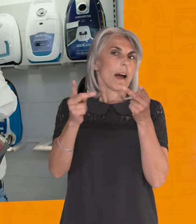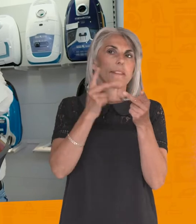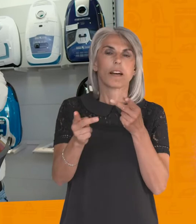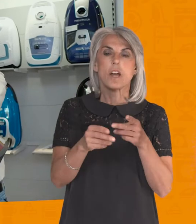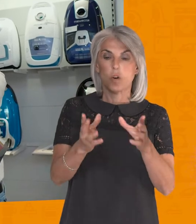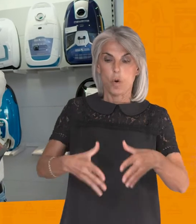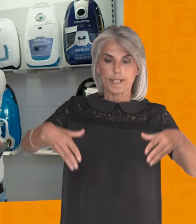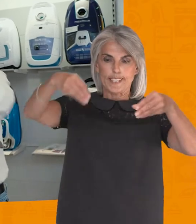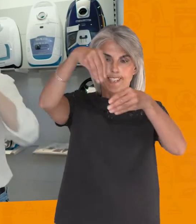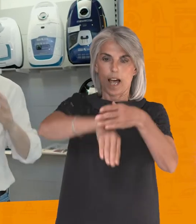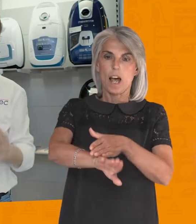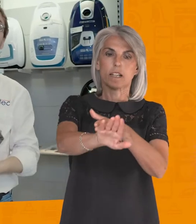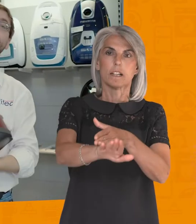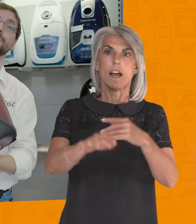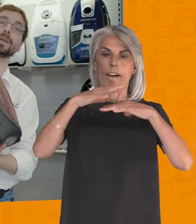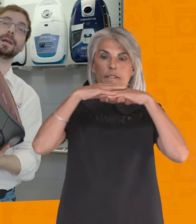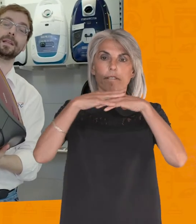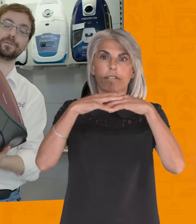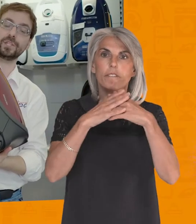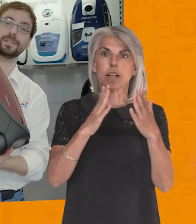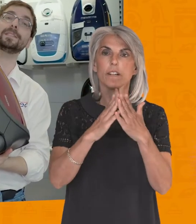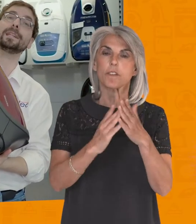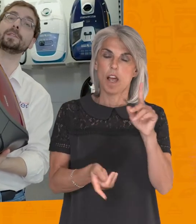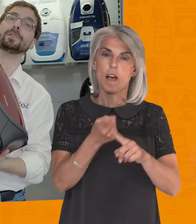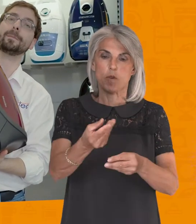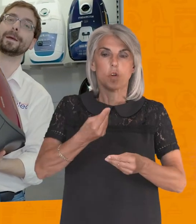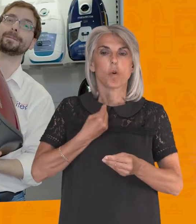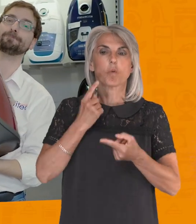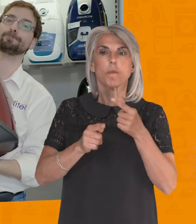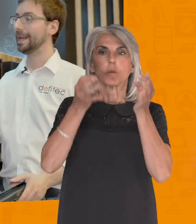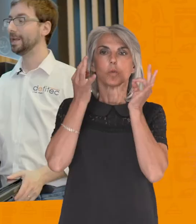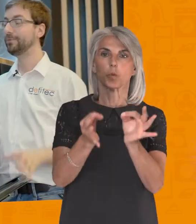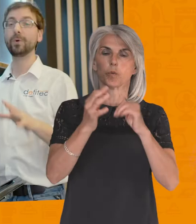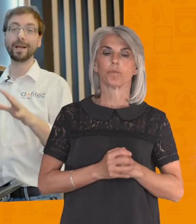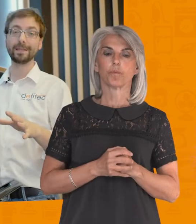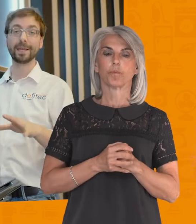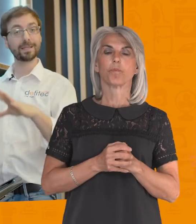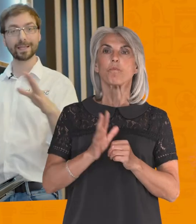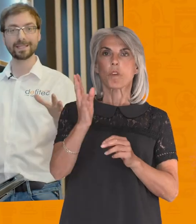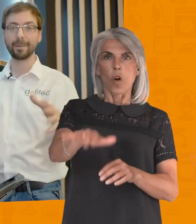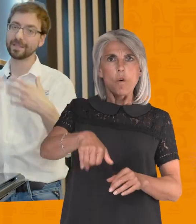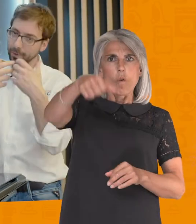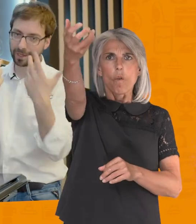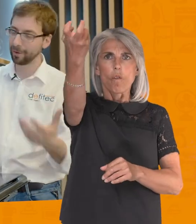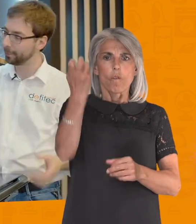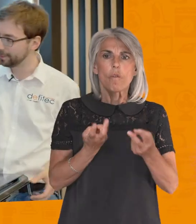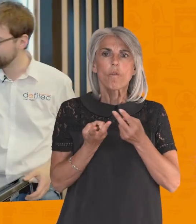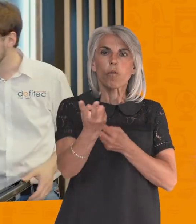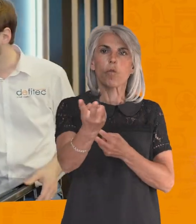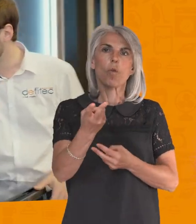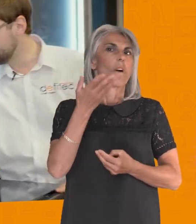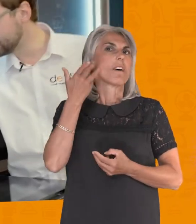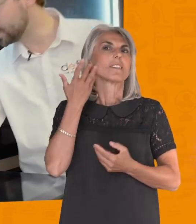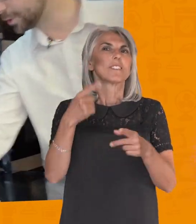sac aspirateur voilà les filtres c'est important d'avoir donc la fiche signalétique de votre appareil laifour intégré c'est rsa mais savait qu'on ne la voit plus